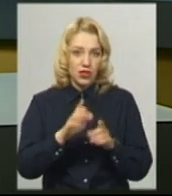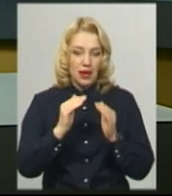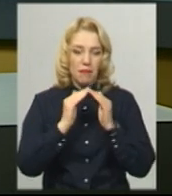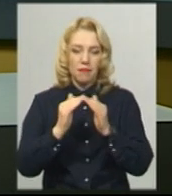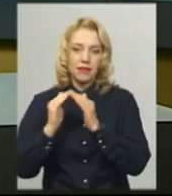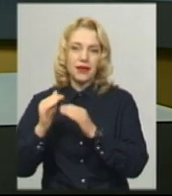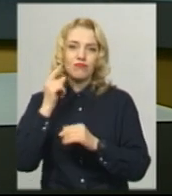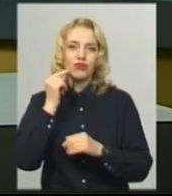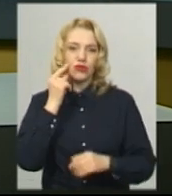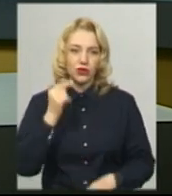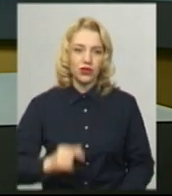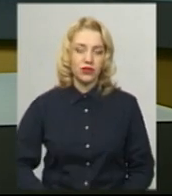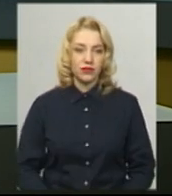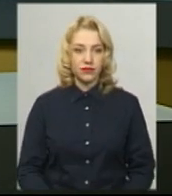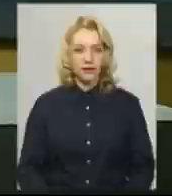100 бджолосімей.